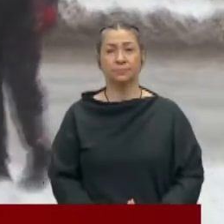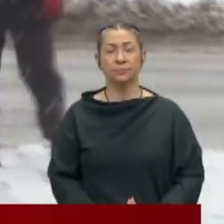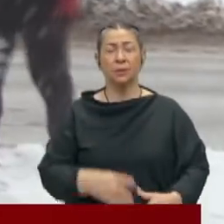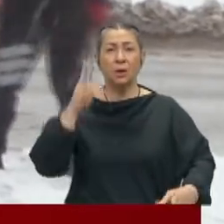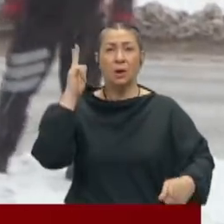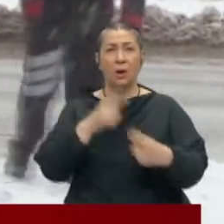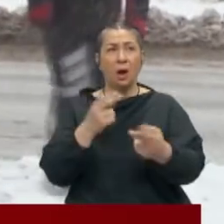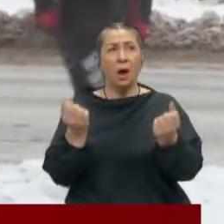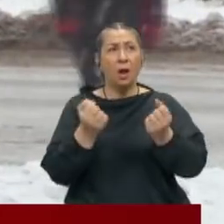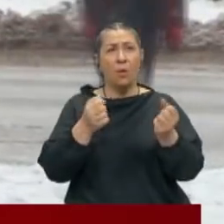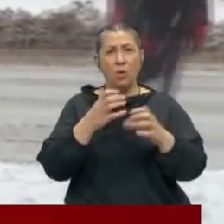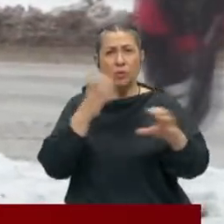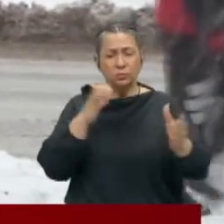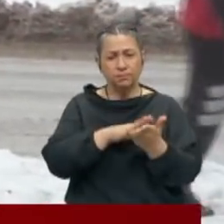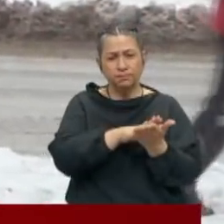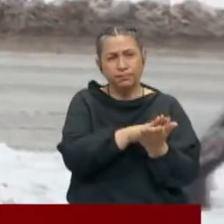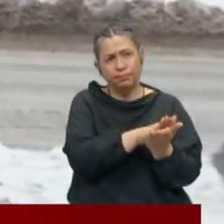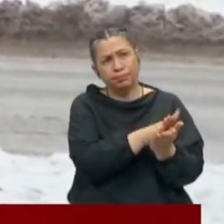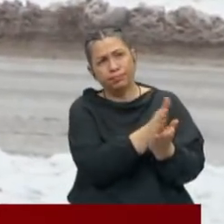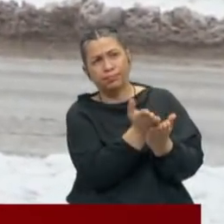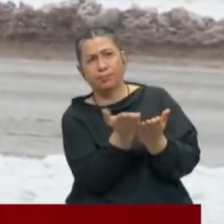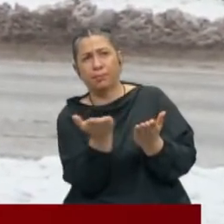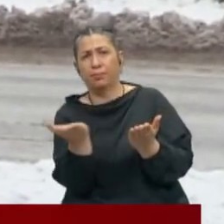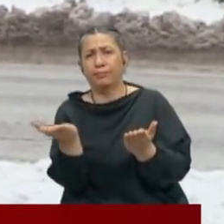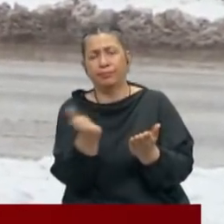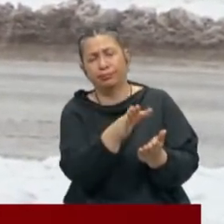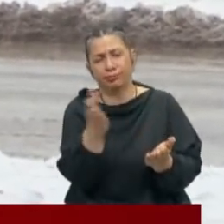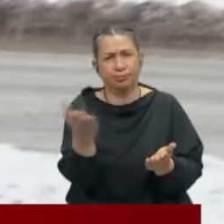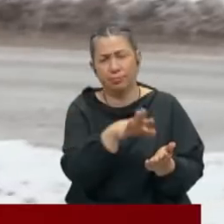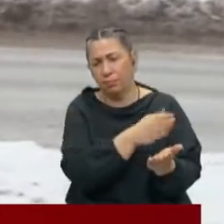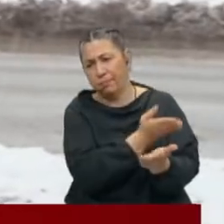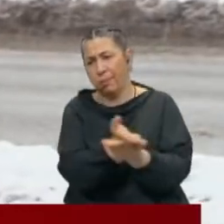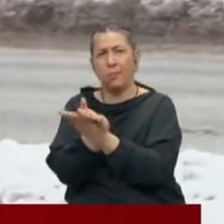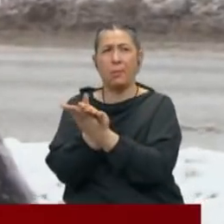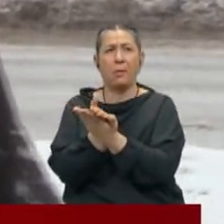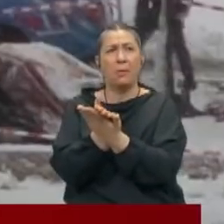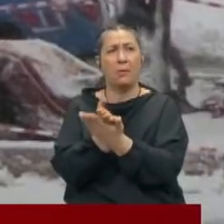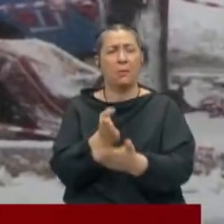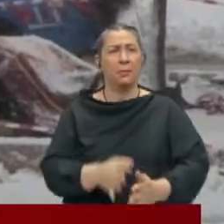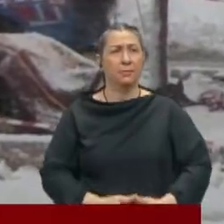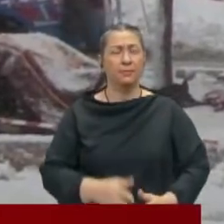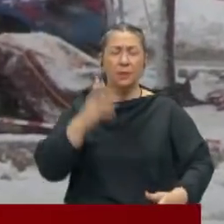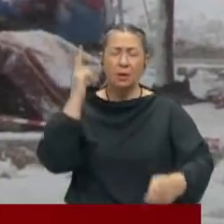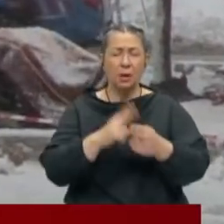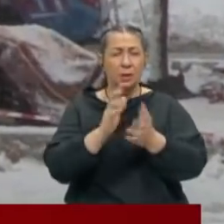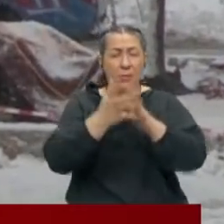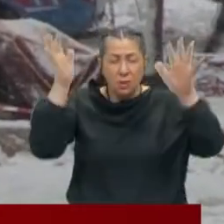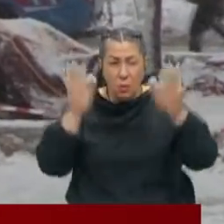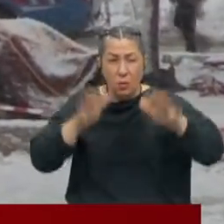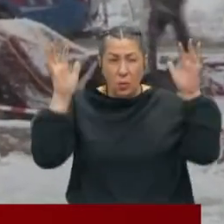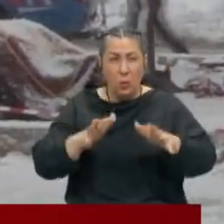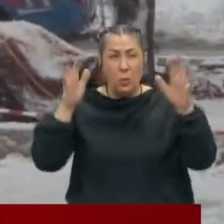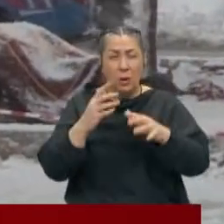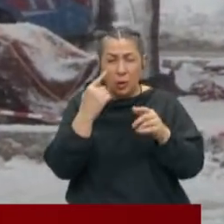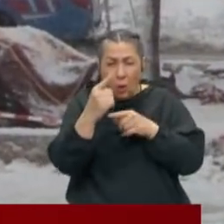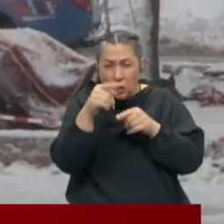Tamam. Aniden kaydı araba. Kayarak sağa sola vurarak en sonunda kaldırıma vurdu, yan yattı. Aniden bastıran tipi yüzünden